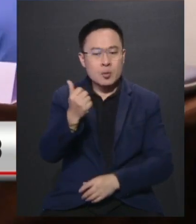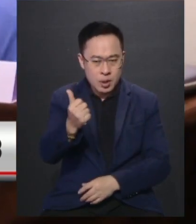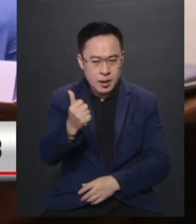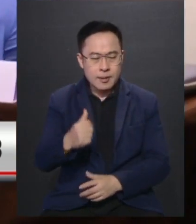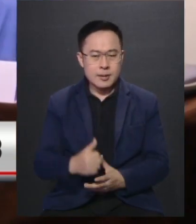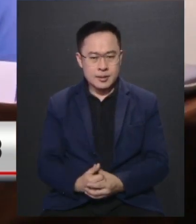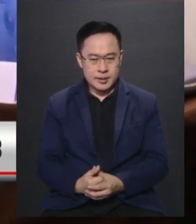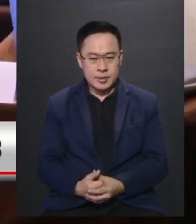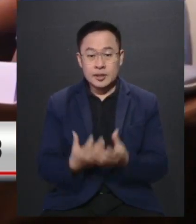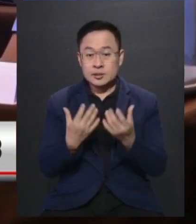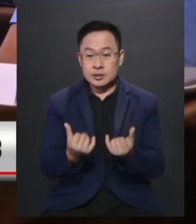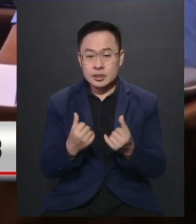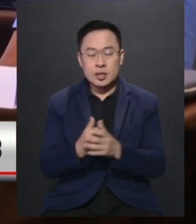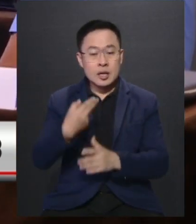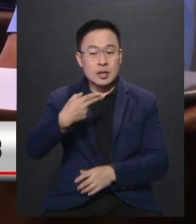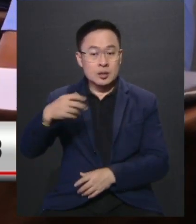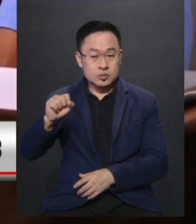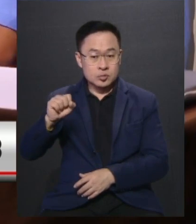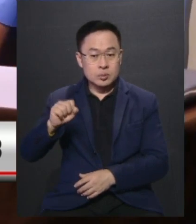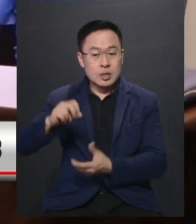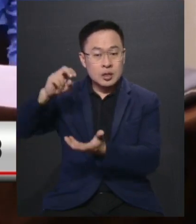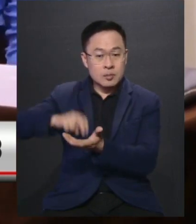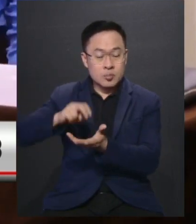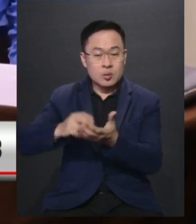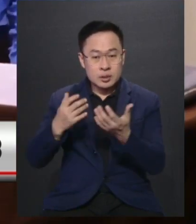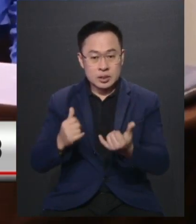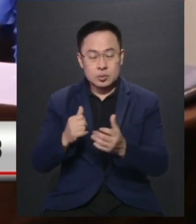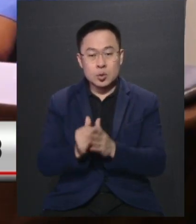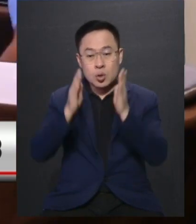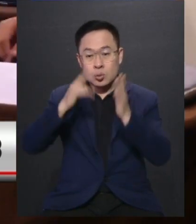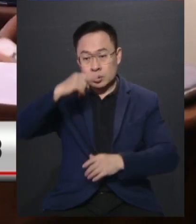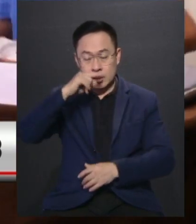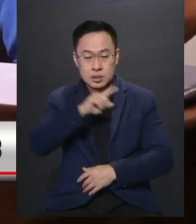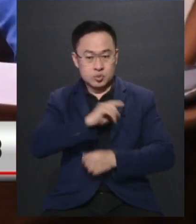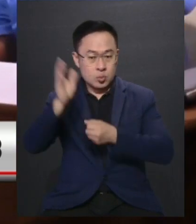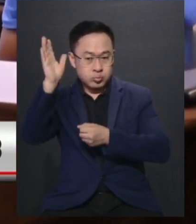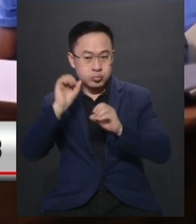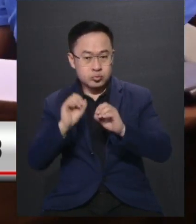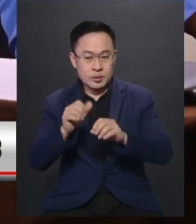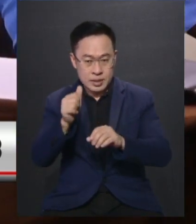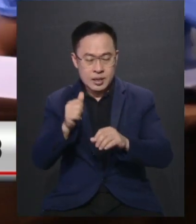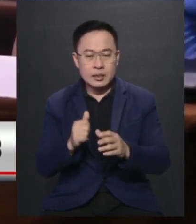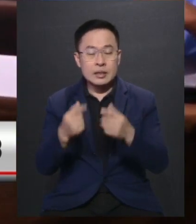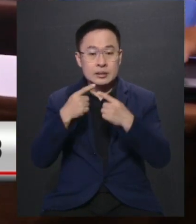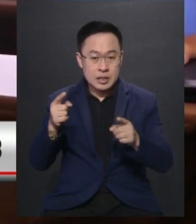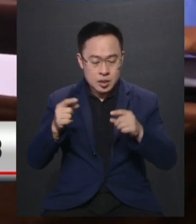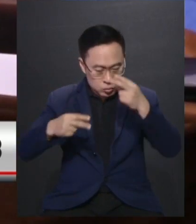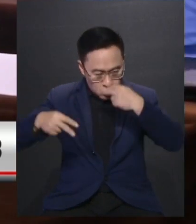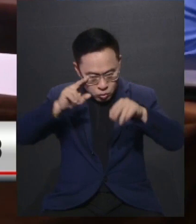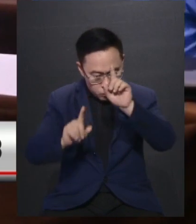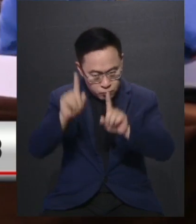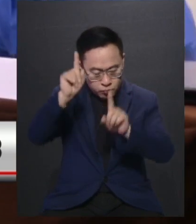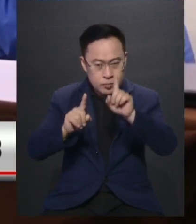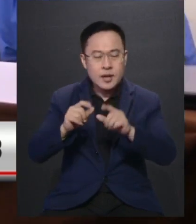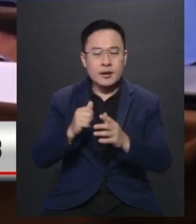ซึ่งในตอนนี้เนี่ยเราสามารถเปิดคอร์ส A-license ได้โดยวิทยากรคนไทยแล้วแต่ว่าด้วยกระบวนการเรียนรู้การเรียนการสอนก็อยาก